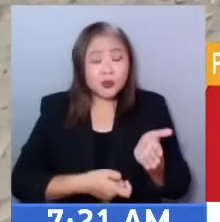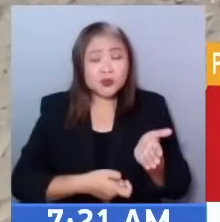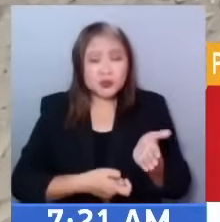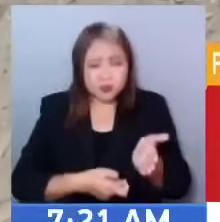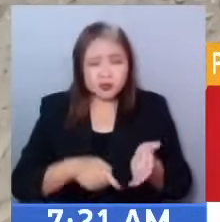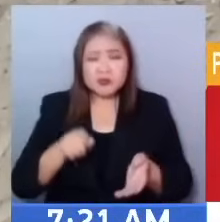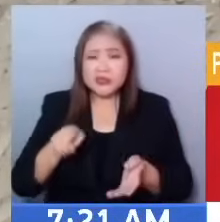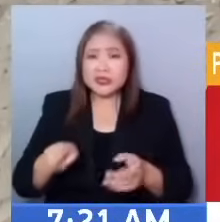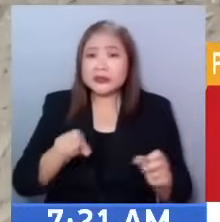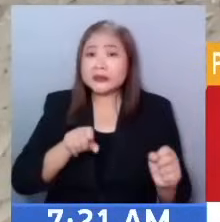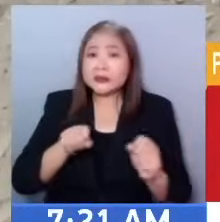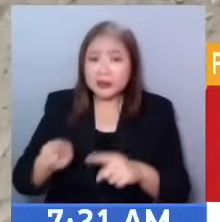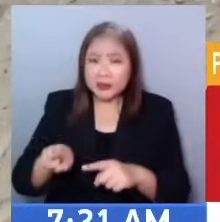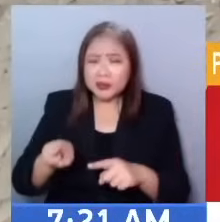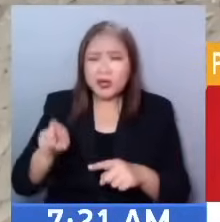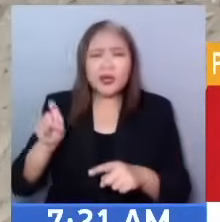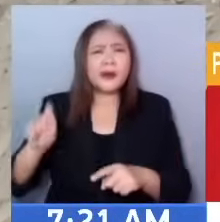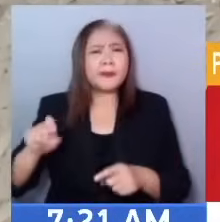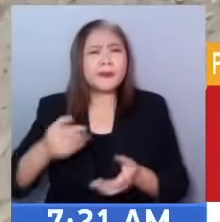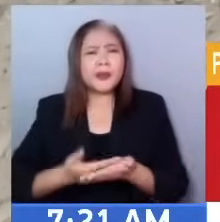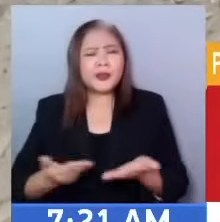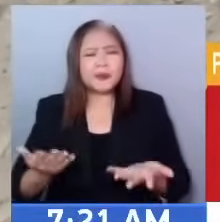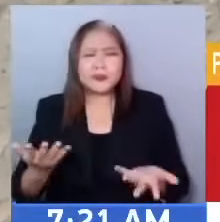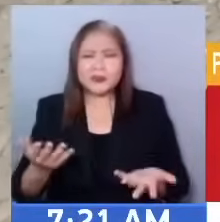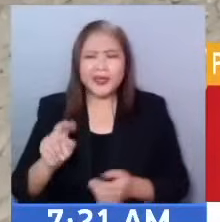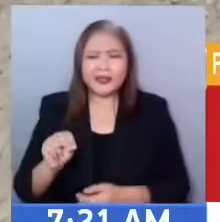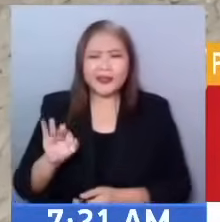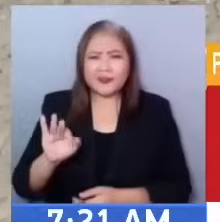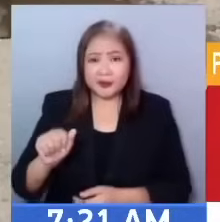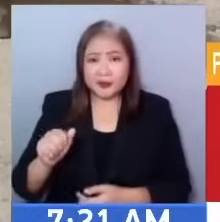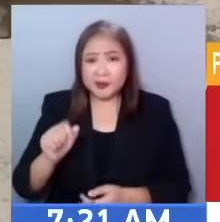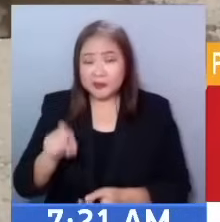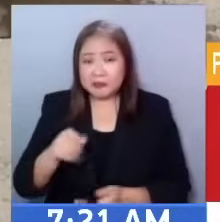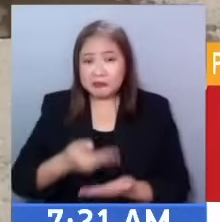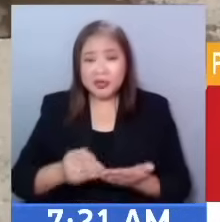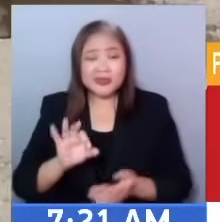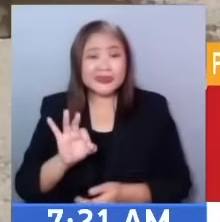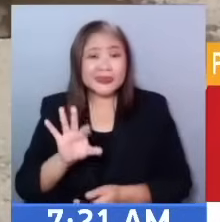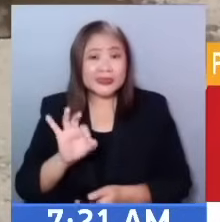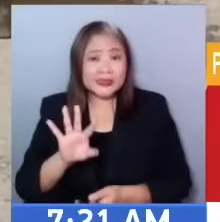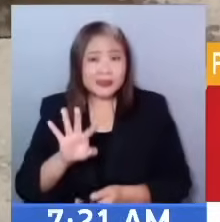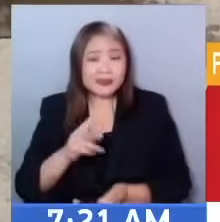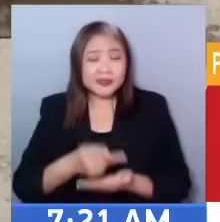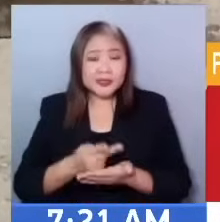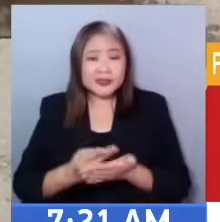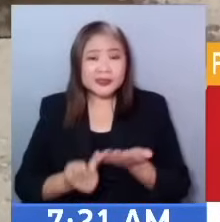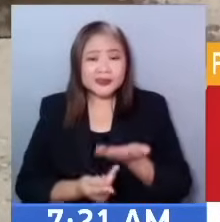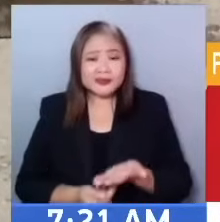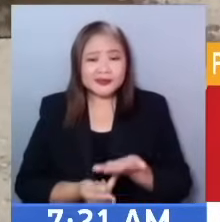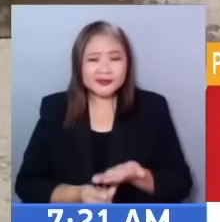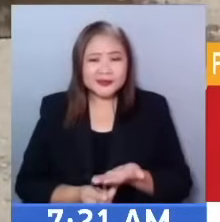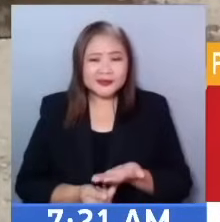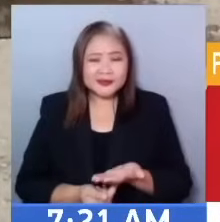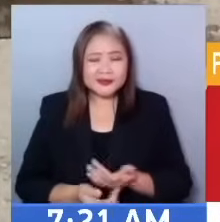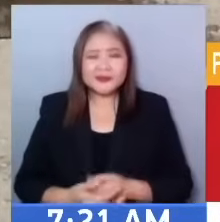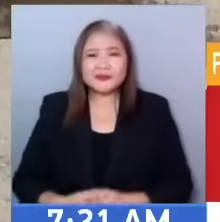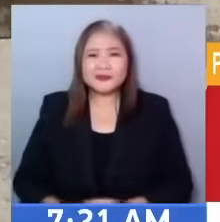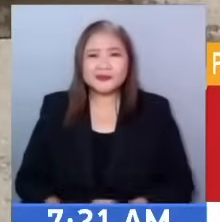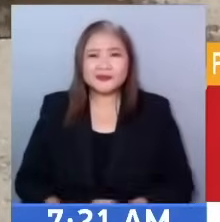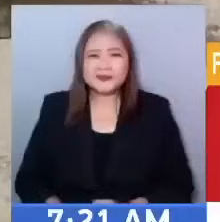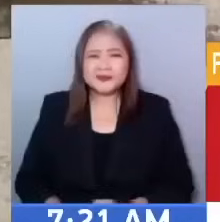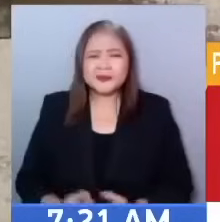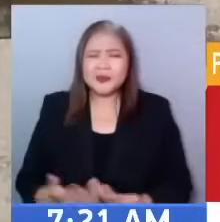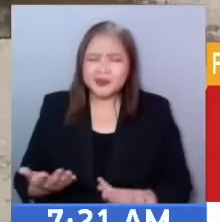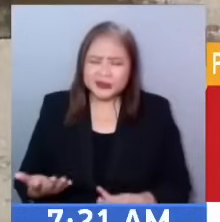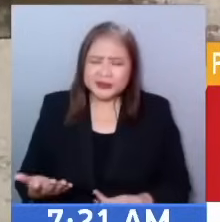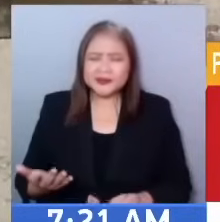dapat bibili niya ng NFA ng 19 pesos per kilo at times 2, that's 38. Oo, so may